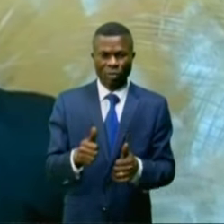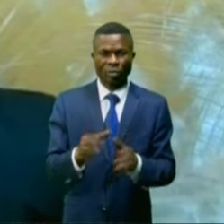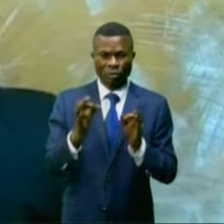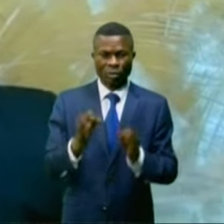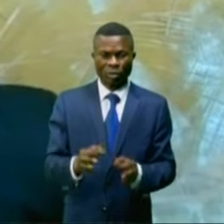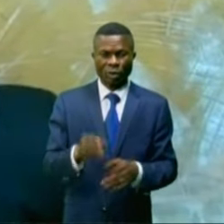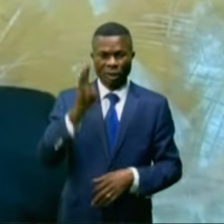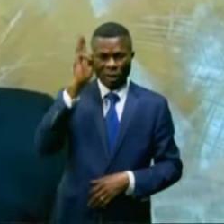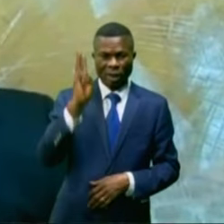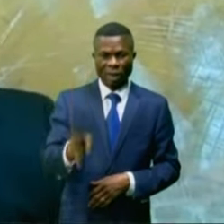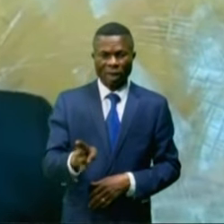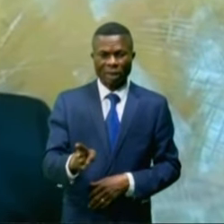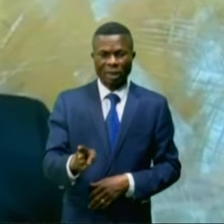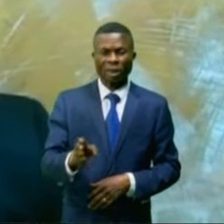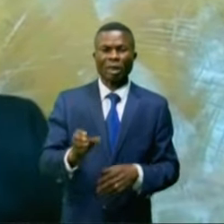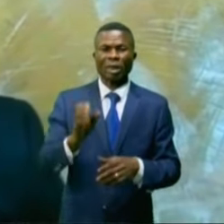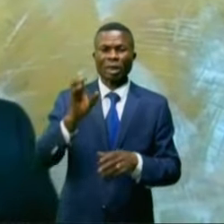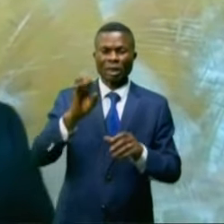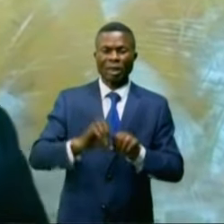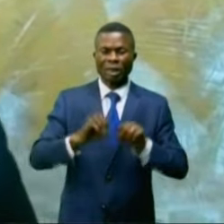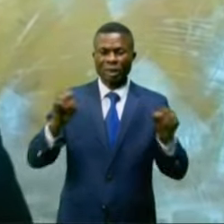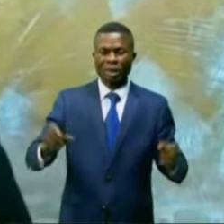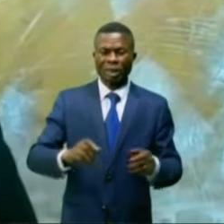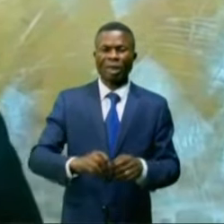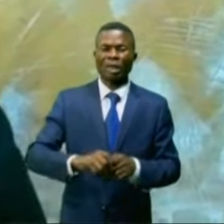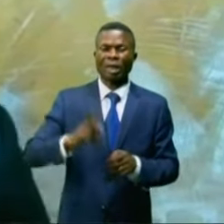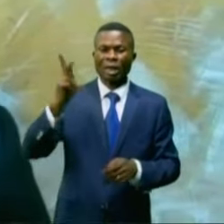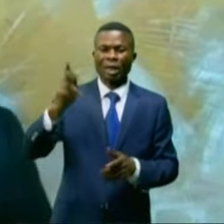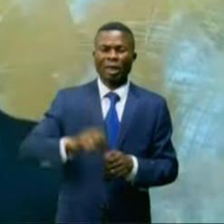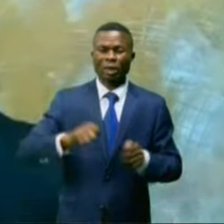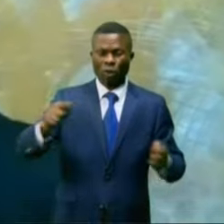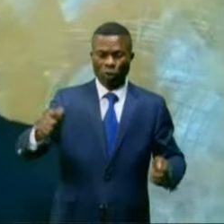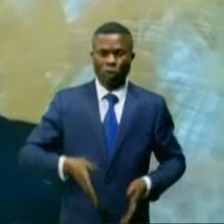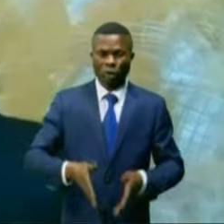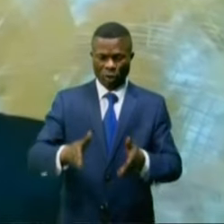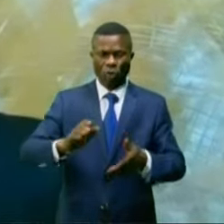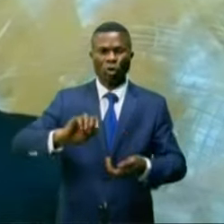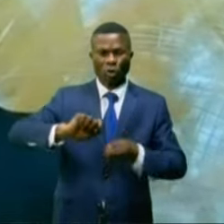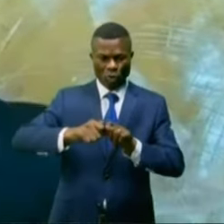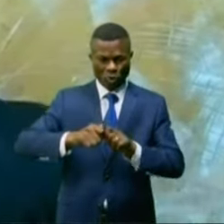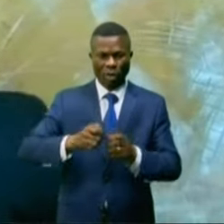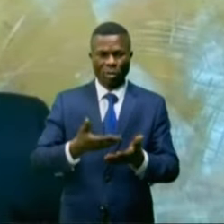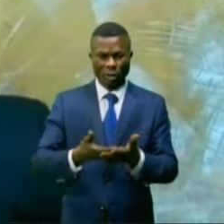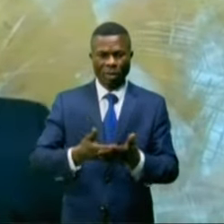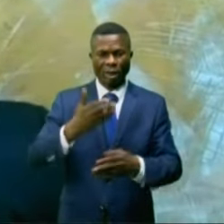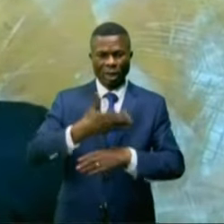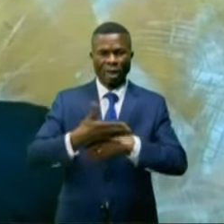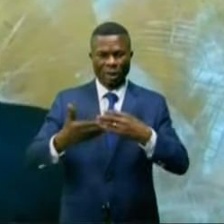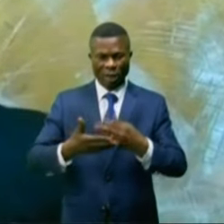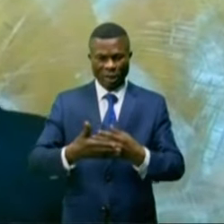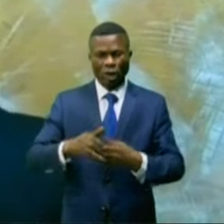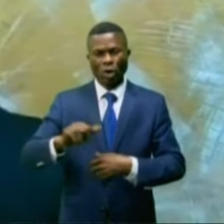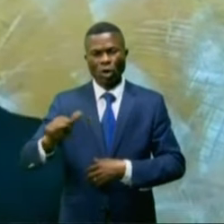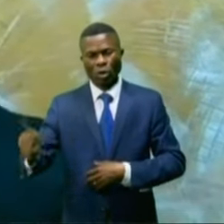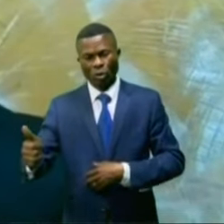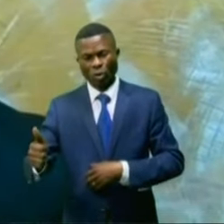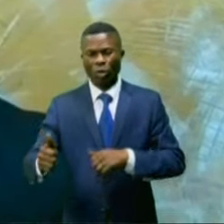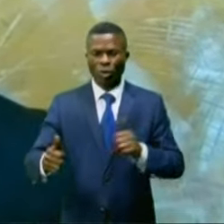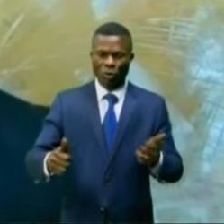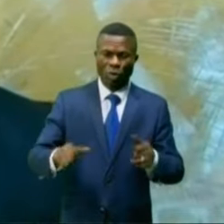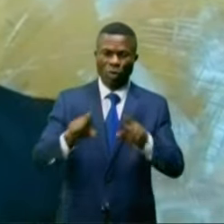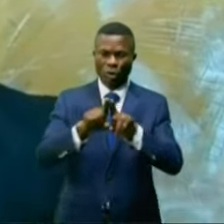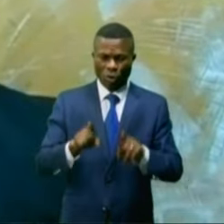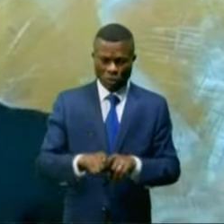450 km de route seront réhabilités pour certains et puis d'autres